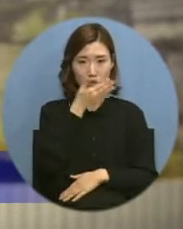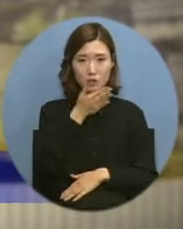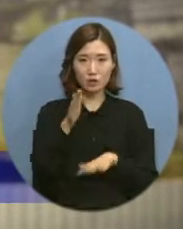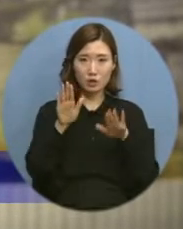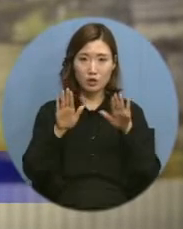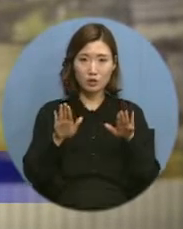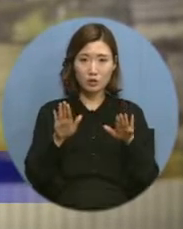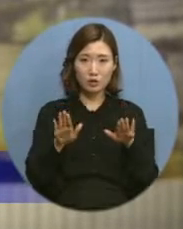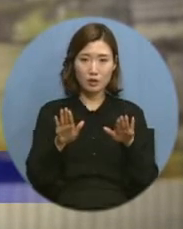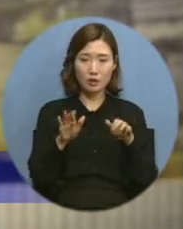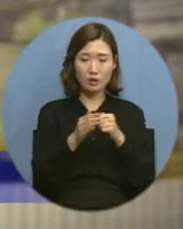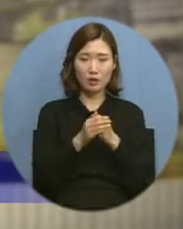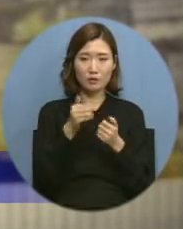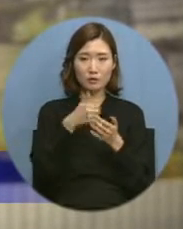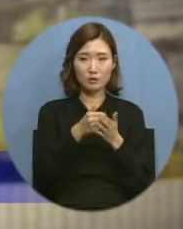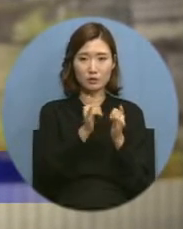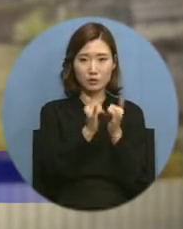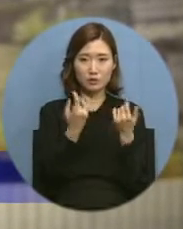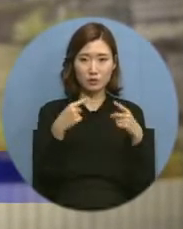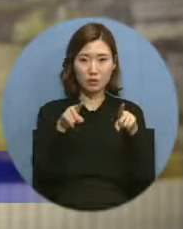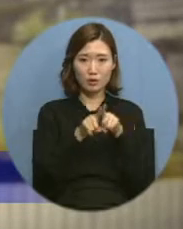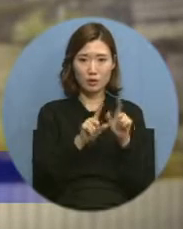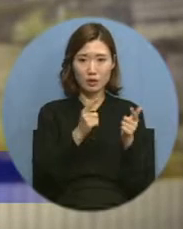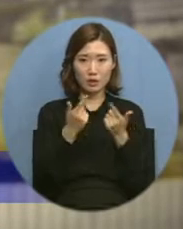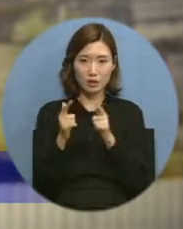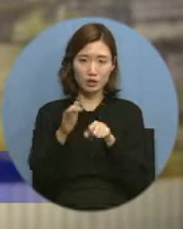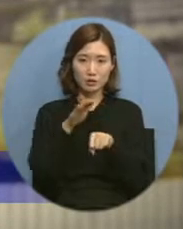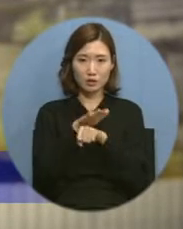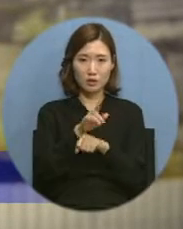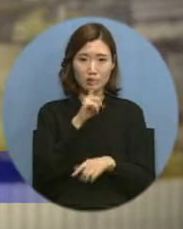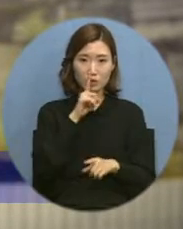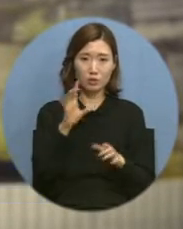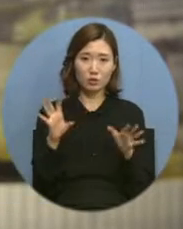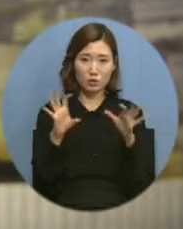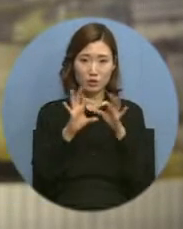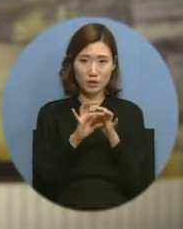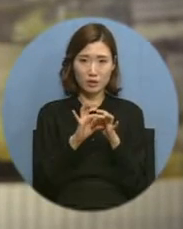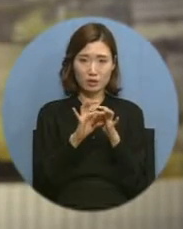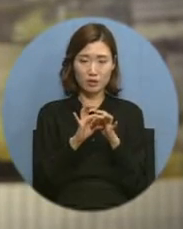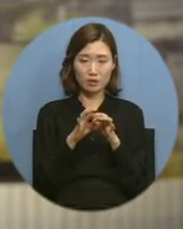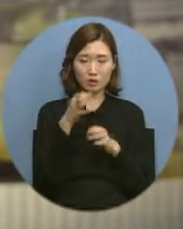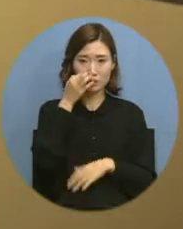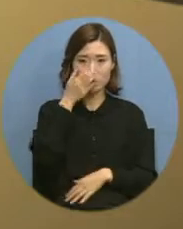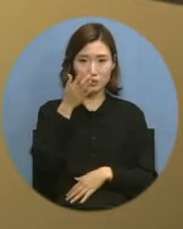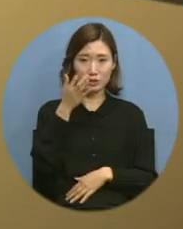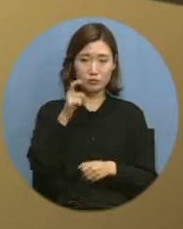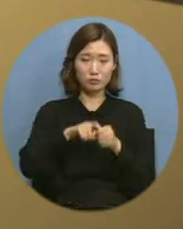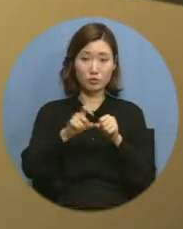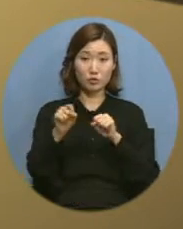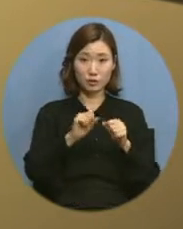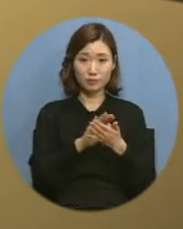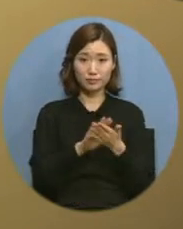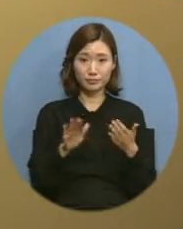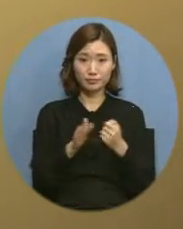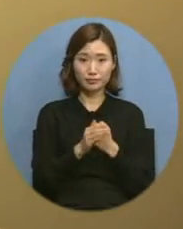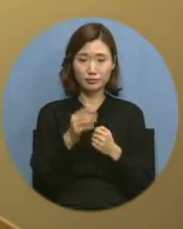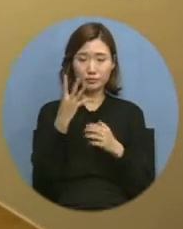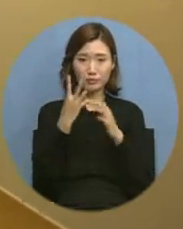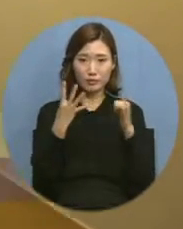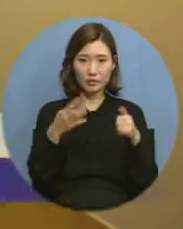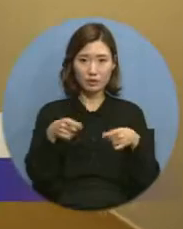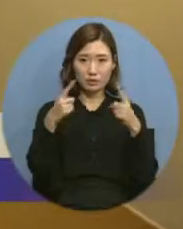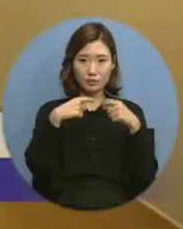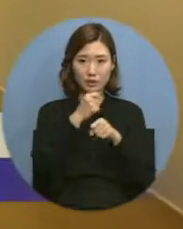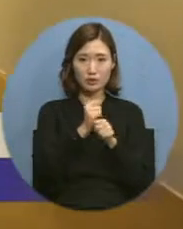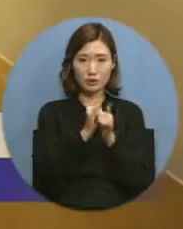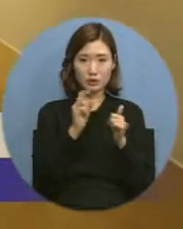현대미술 작가들과 함께 다양한 형식과 언어를 통해서 재현한 전시 프로젝트입니다. 네 명의 참여